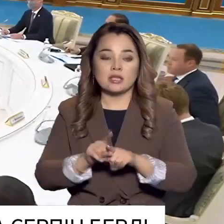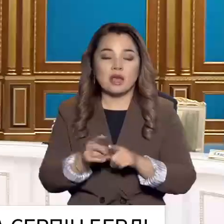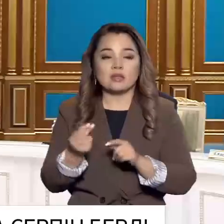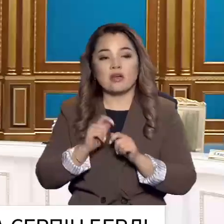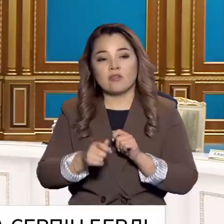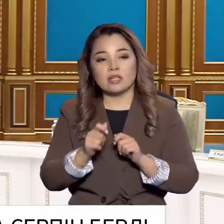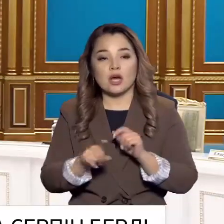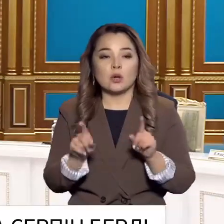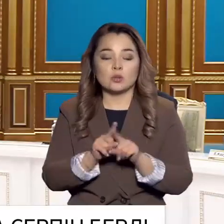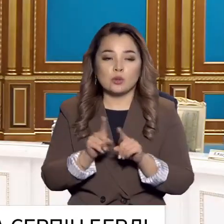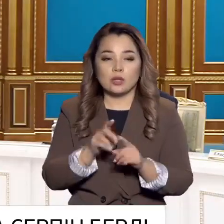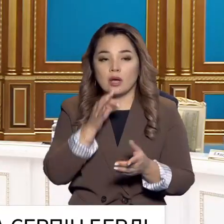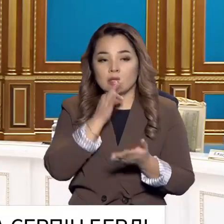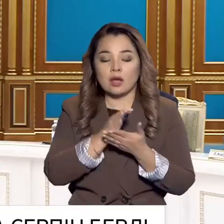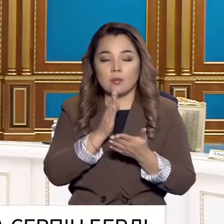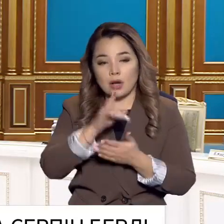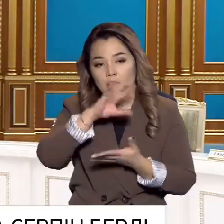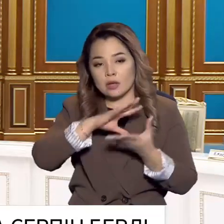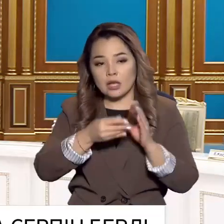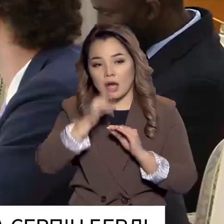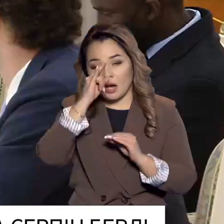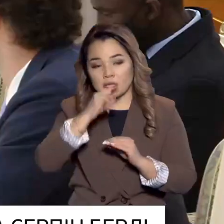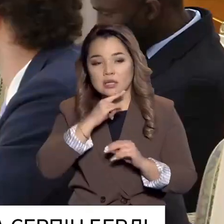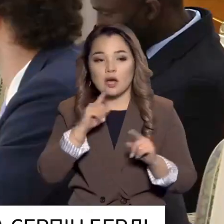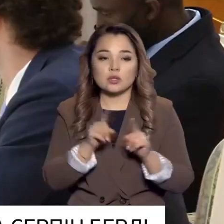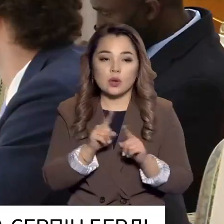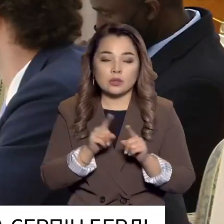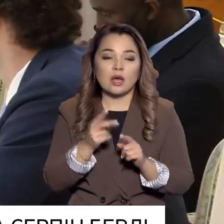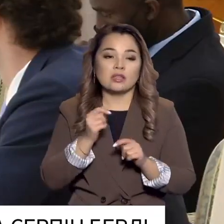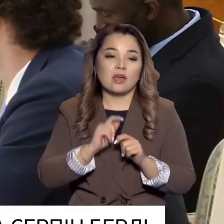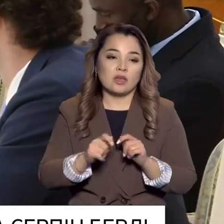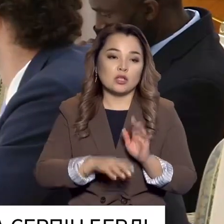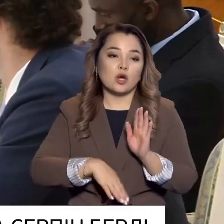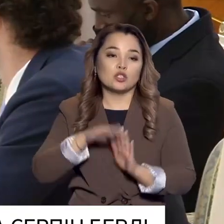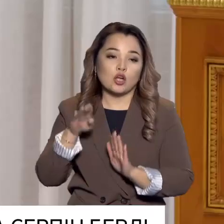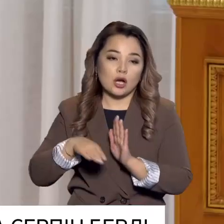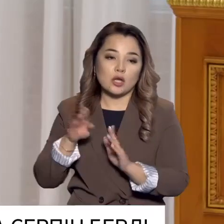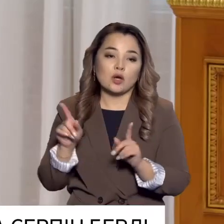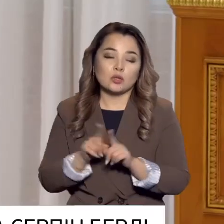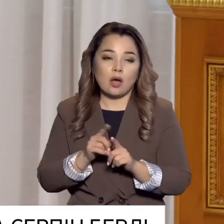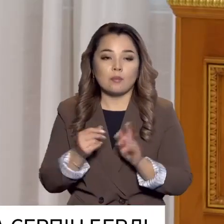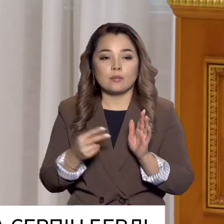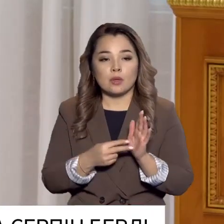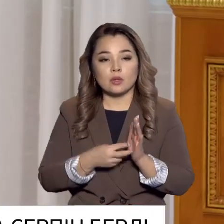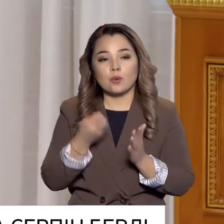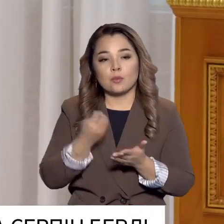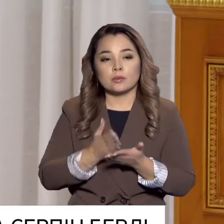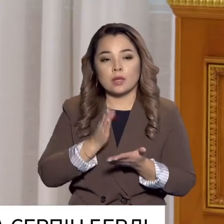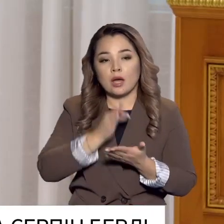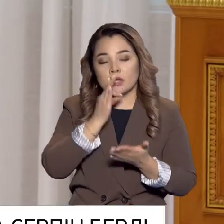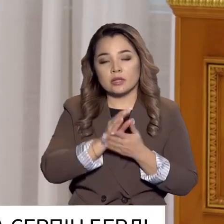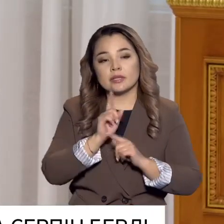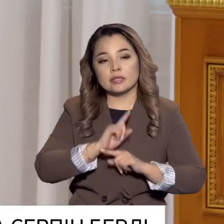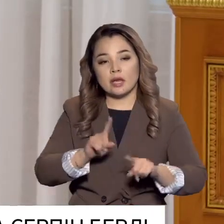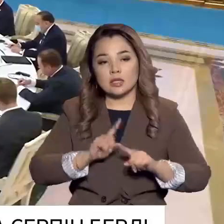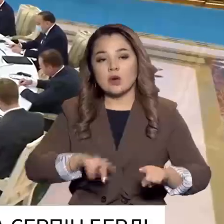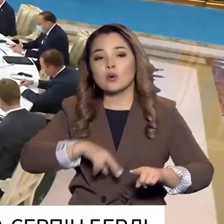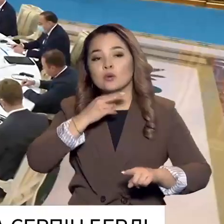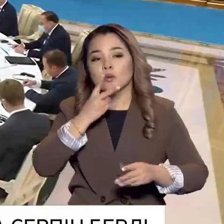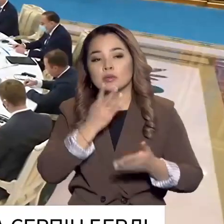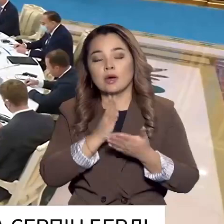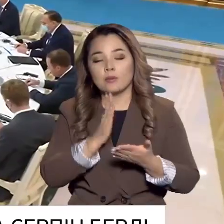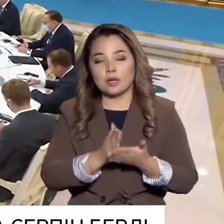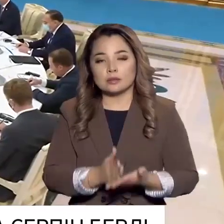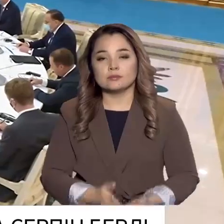серпін берді. Жалпы Қазақстанда инвестициялық ахуалды жақсартуға, бағалы қағаздар нарығын дамытуға ерекше көңіл бөлінеді.